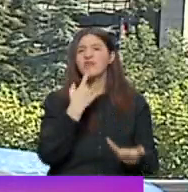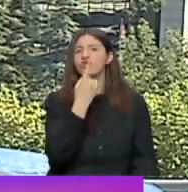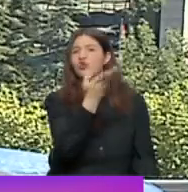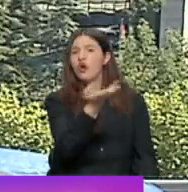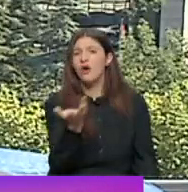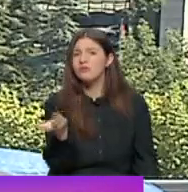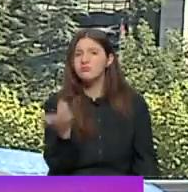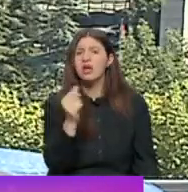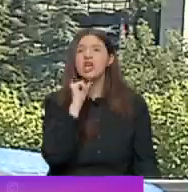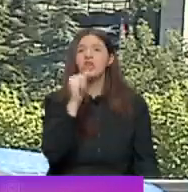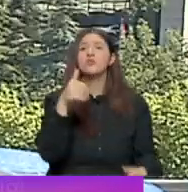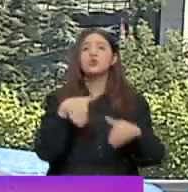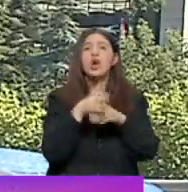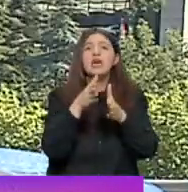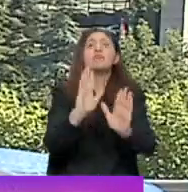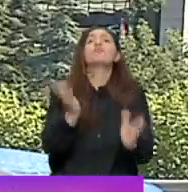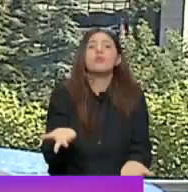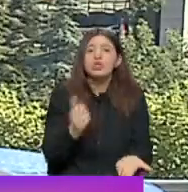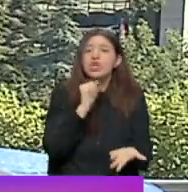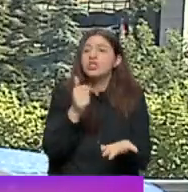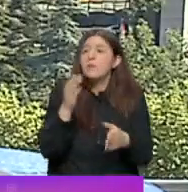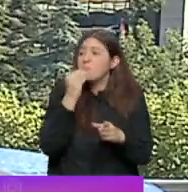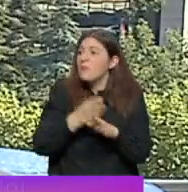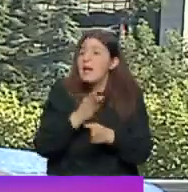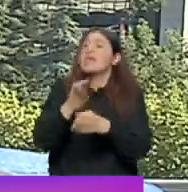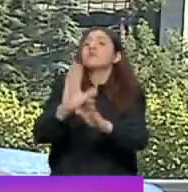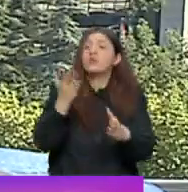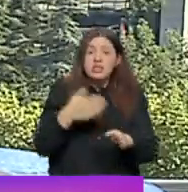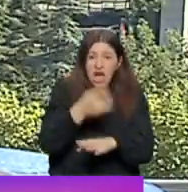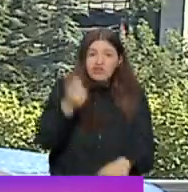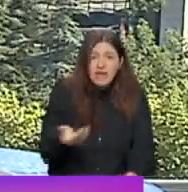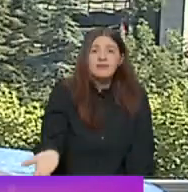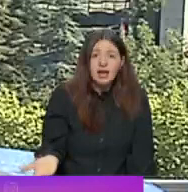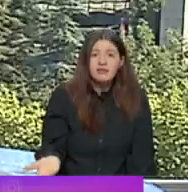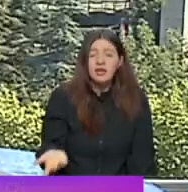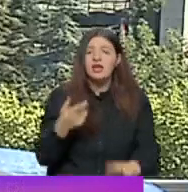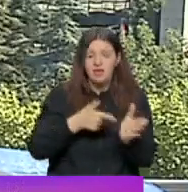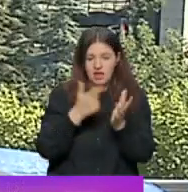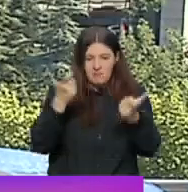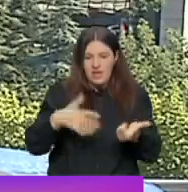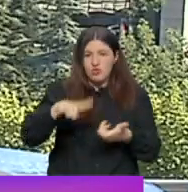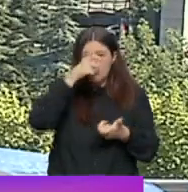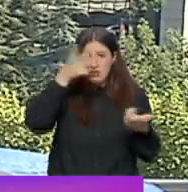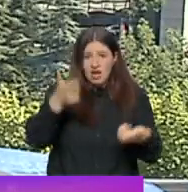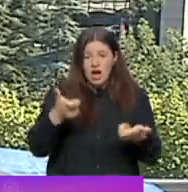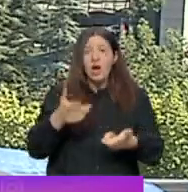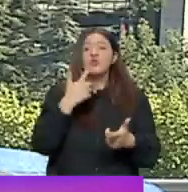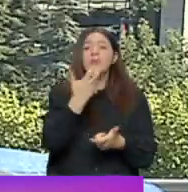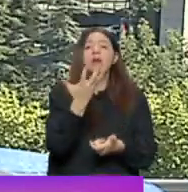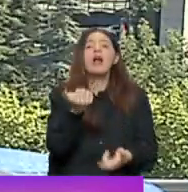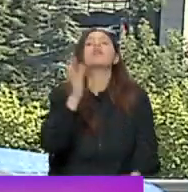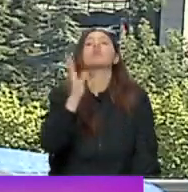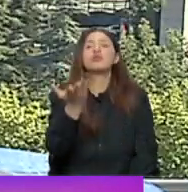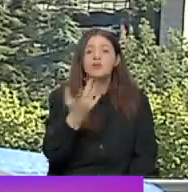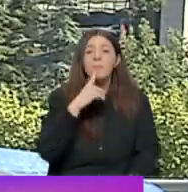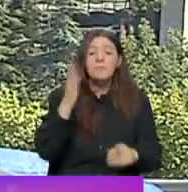söylüyor? Hiç mi sokağa çıkmıyorsunuz, hiç mi markete gitmiyorsunuz gerçekten? Tarım ülkesinde domatesi de mi